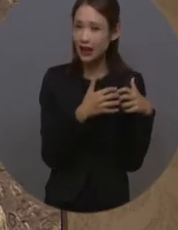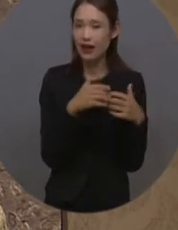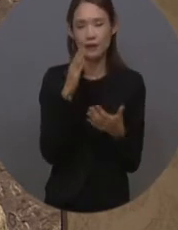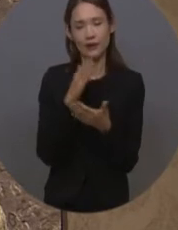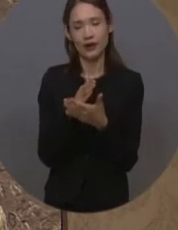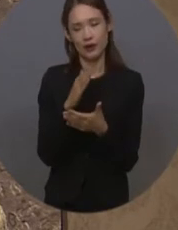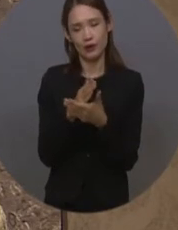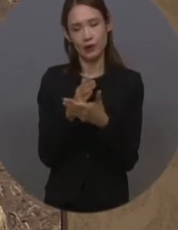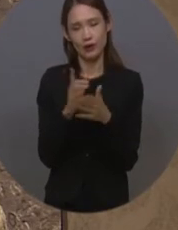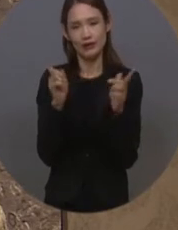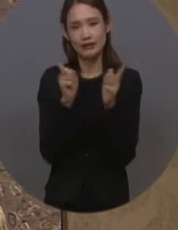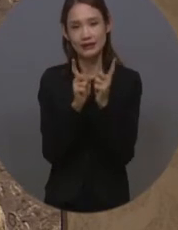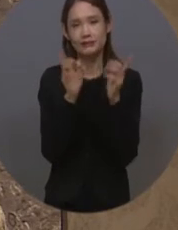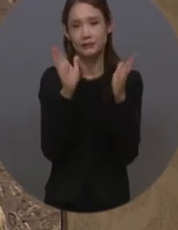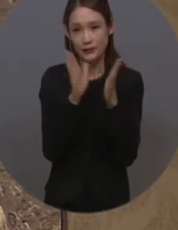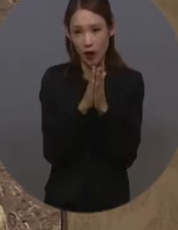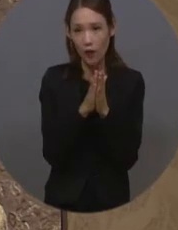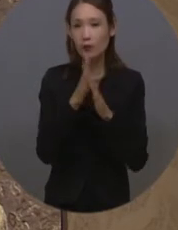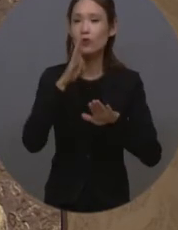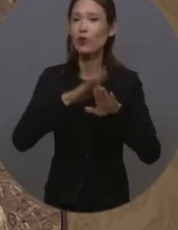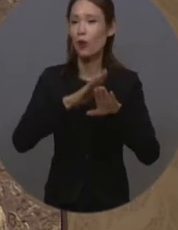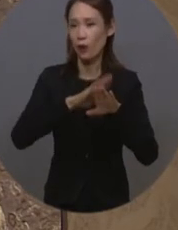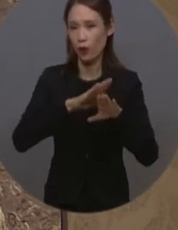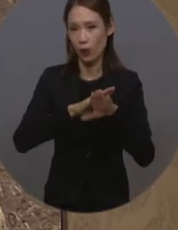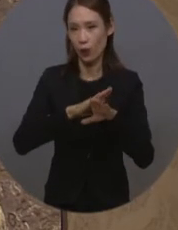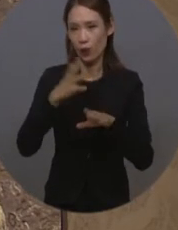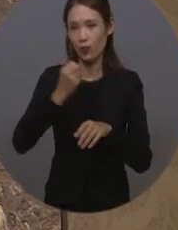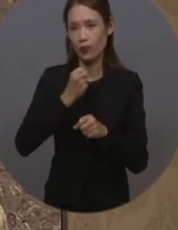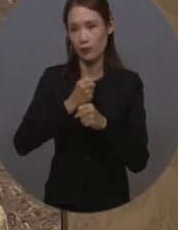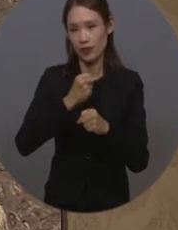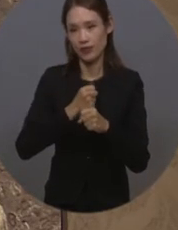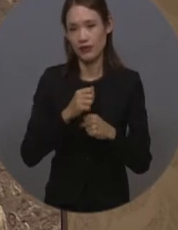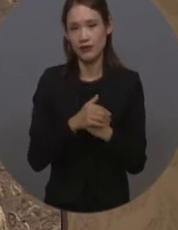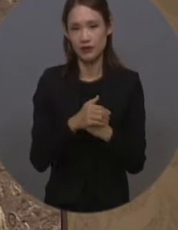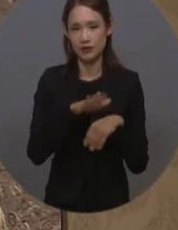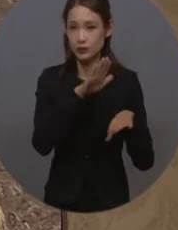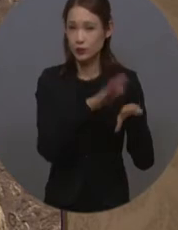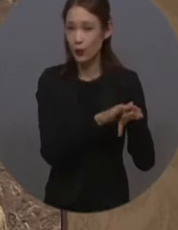손으로 저희들이 직접 생산을 하는 곳이고 네. 그 손은